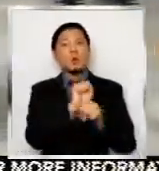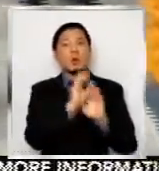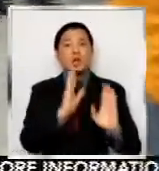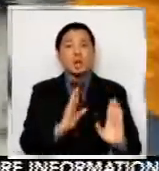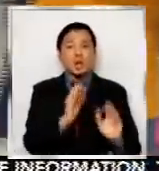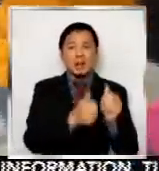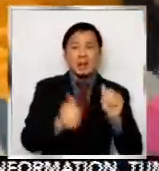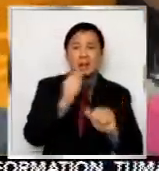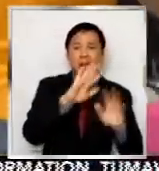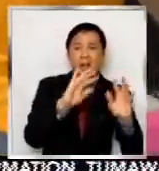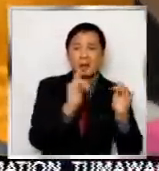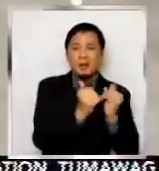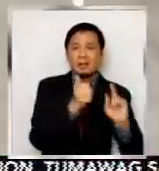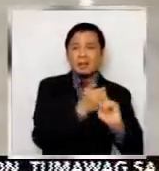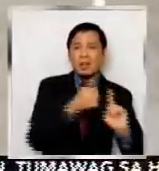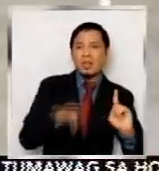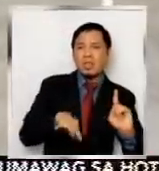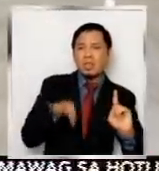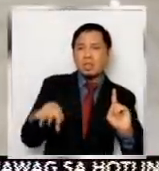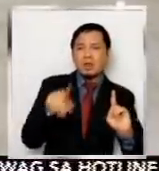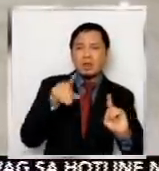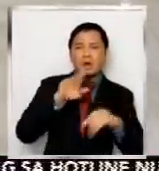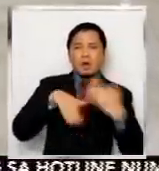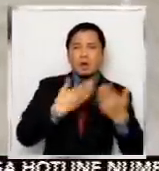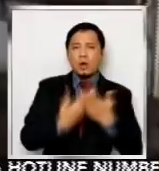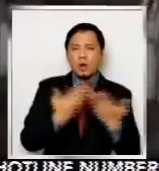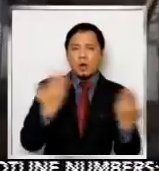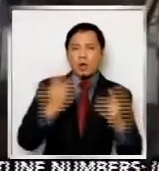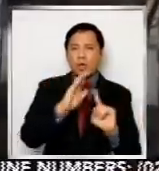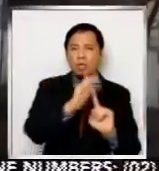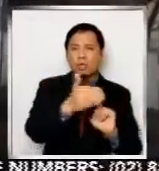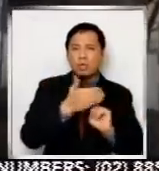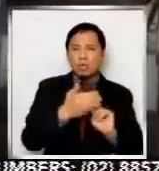COVID protocol requirements. Sandra Aguinaldo, Nakatutok, 24 Oras.